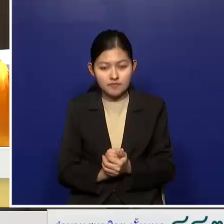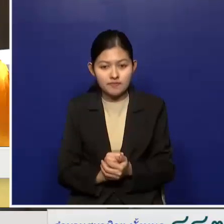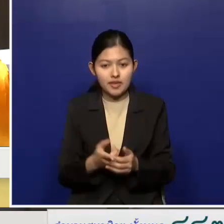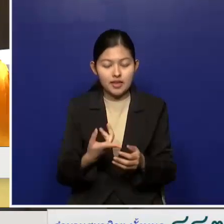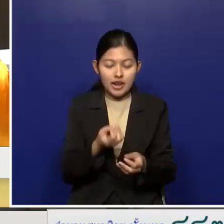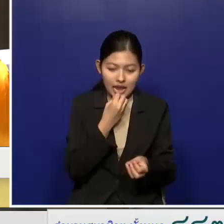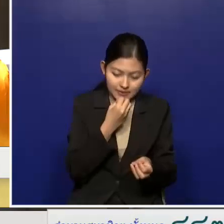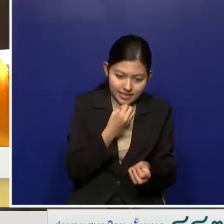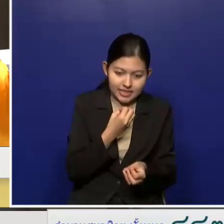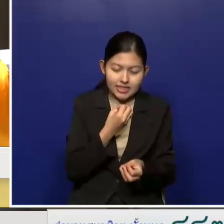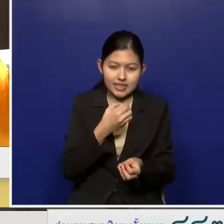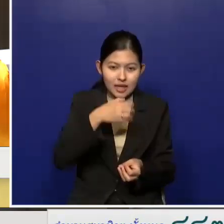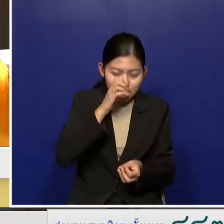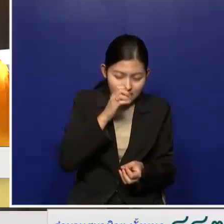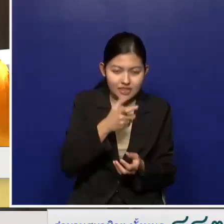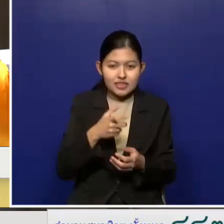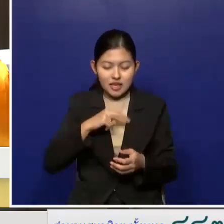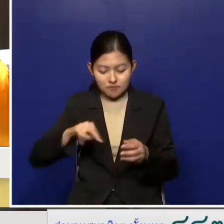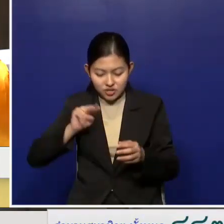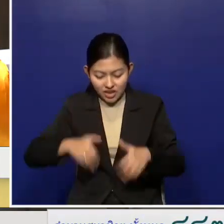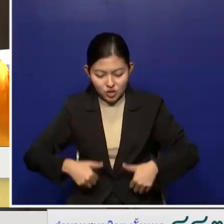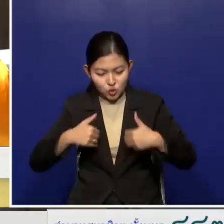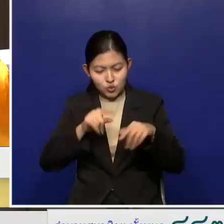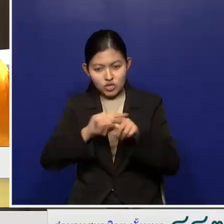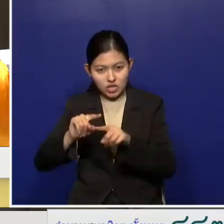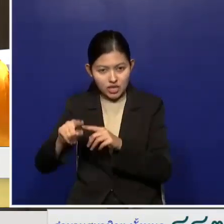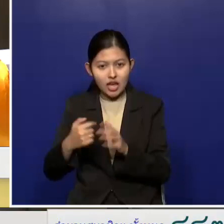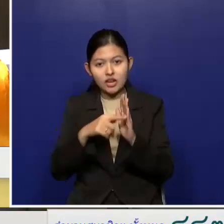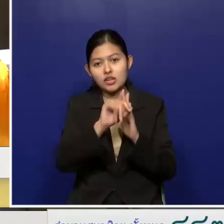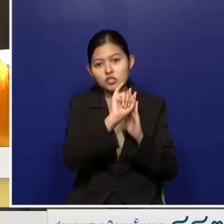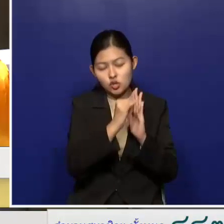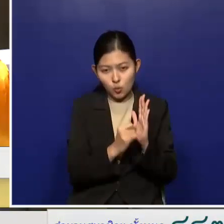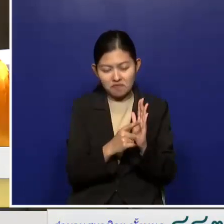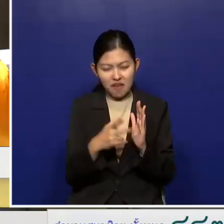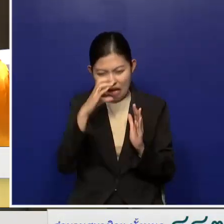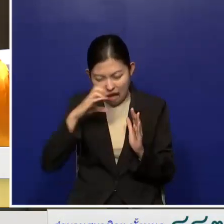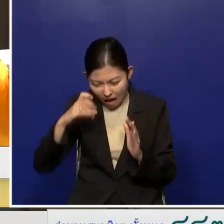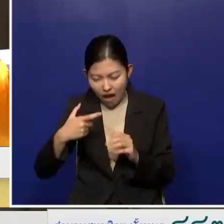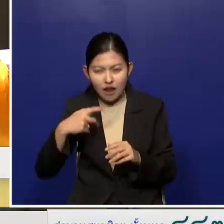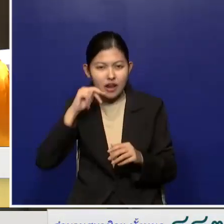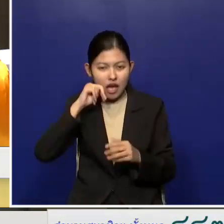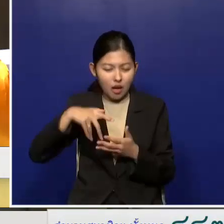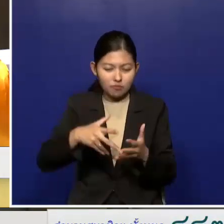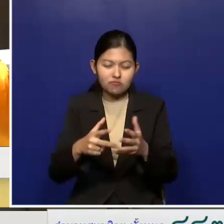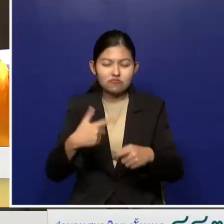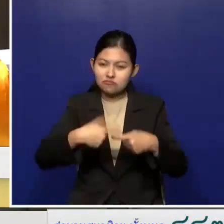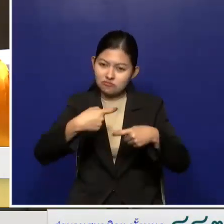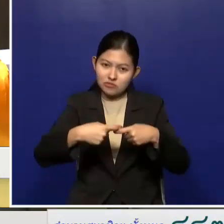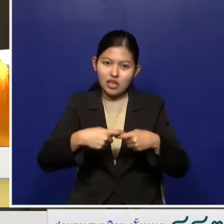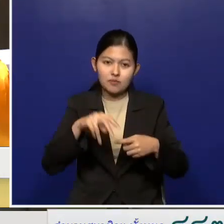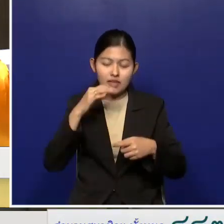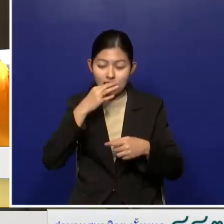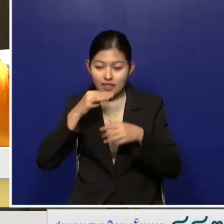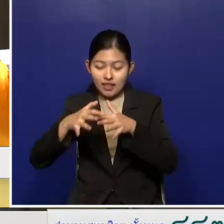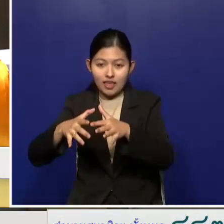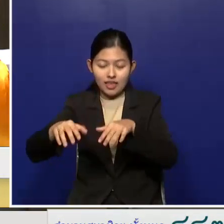ภคค่ะในจังหวัดจันทบุรีนะคะเราก็ยังมีพื้นที่ที่หาน้ำยากด้วยก็คือเรามีชายทะเลพื้นที่ที่ติดอยู่กับชาย